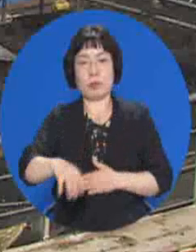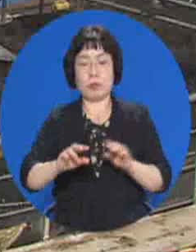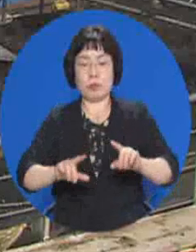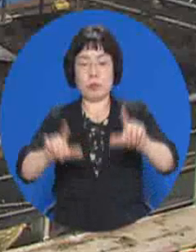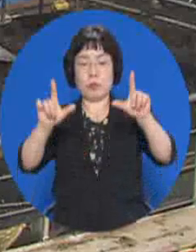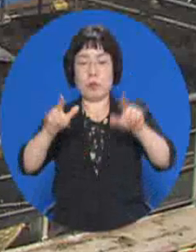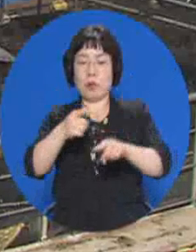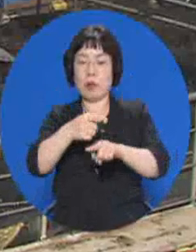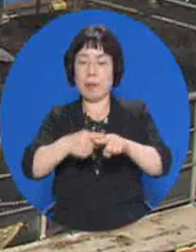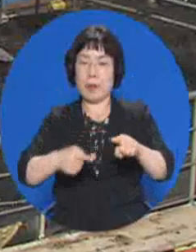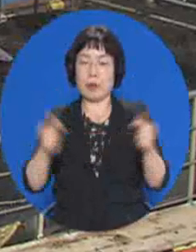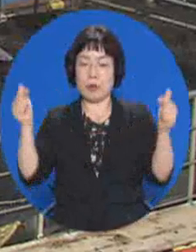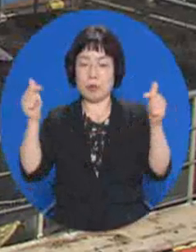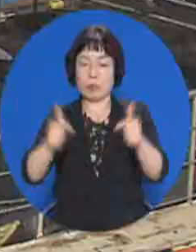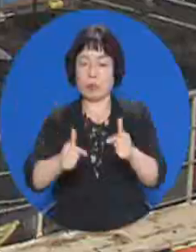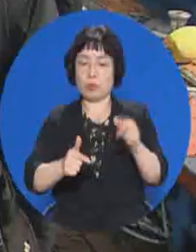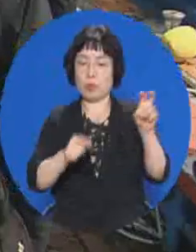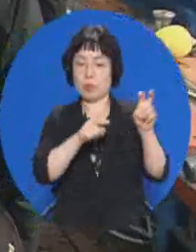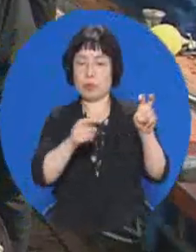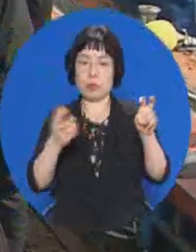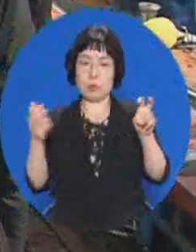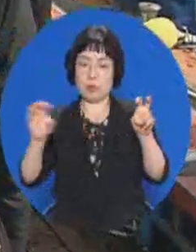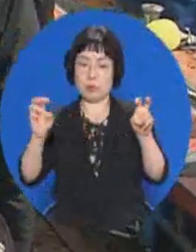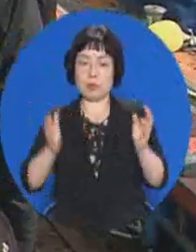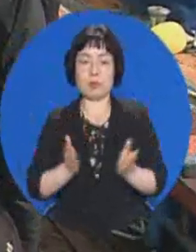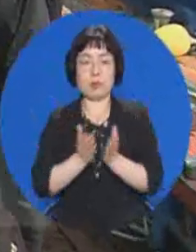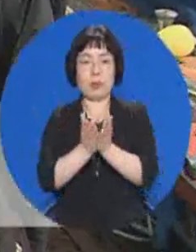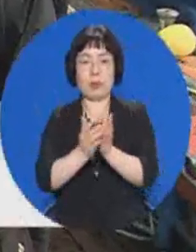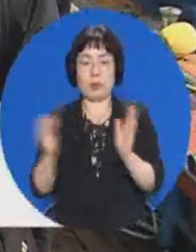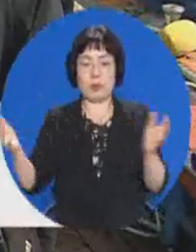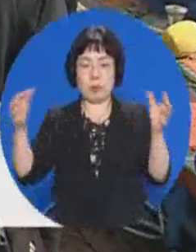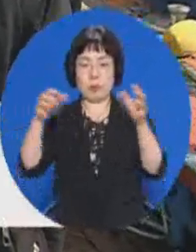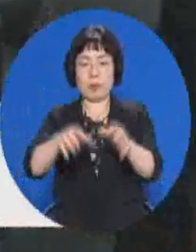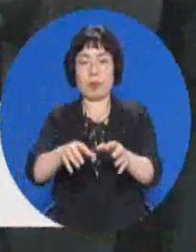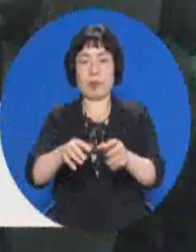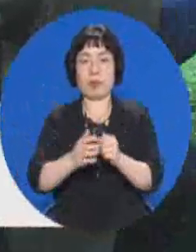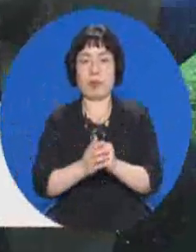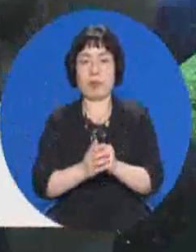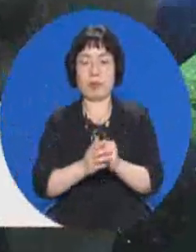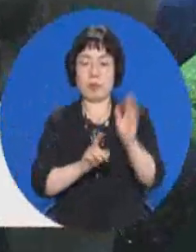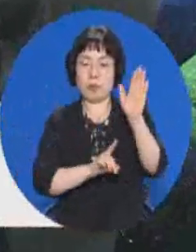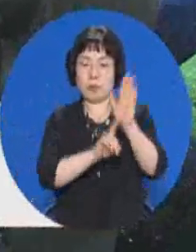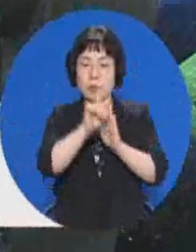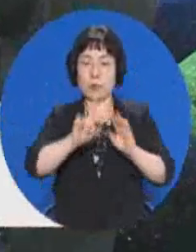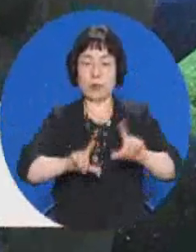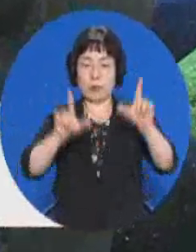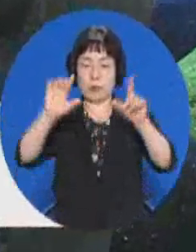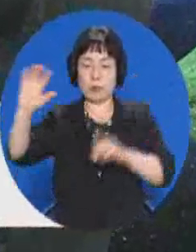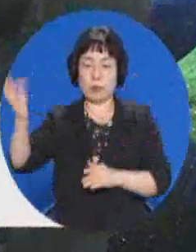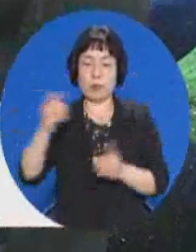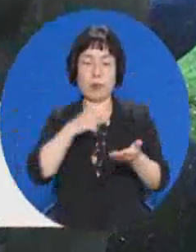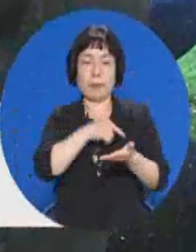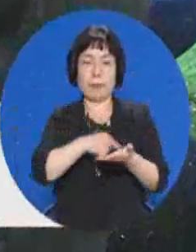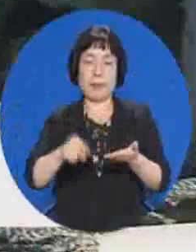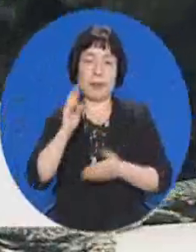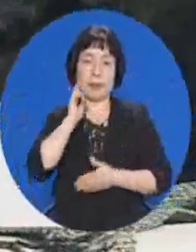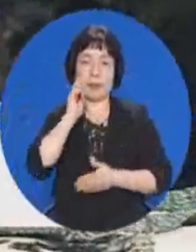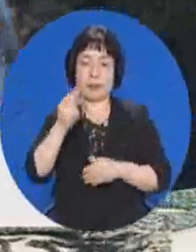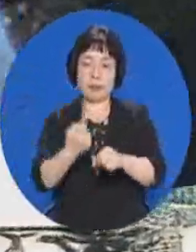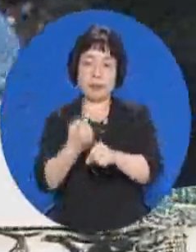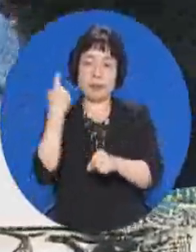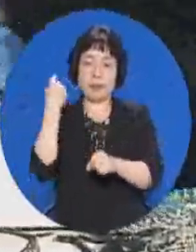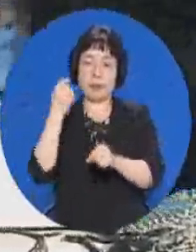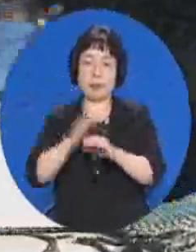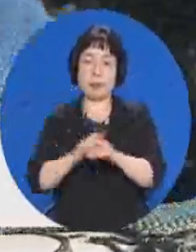올해는 절반가량인 20, 30여 척이 위판에 참여하고 있습니다. 고수온과 태풍 피해가 극심했던 지난해에 이어